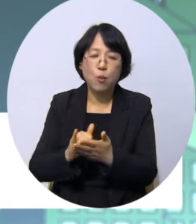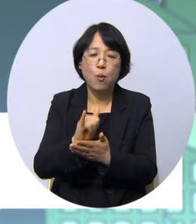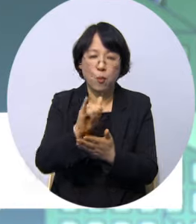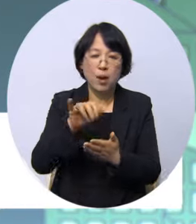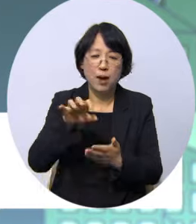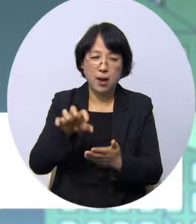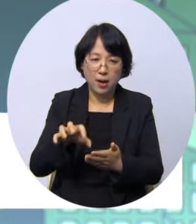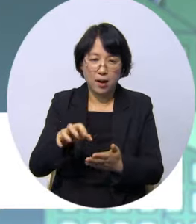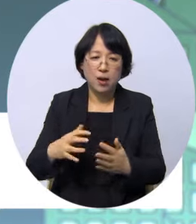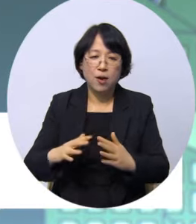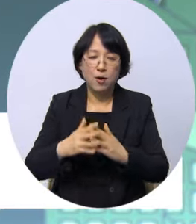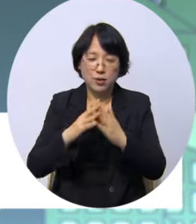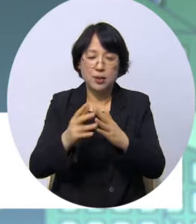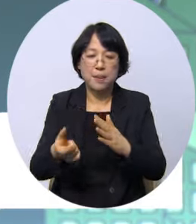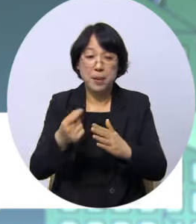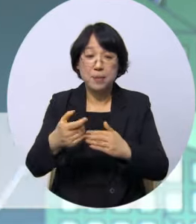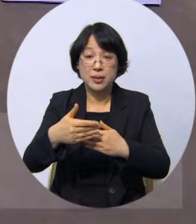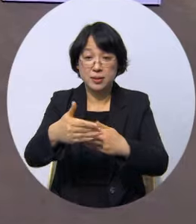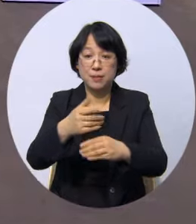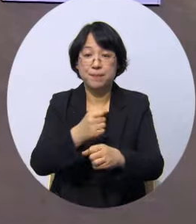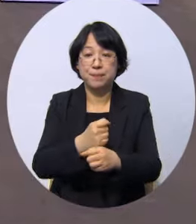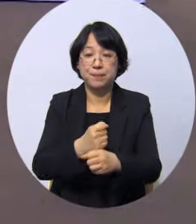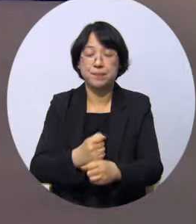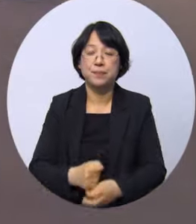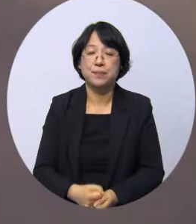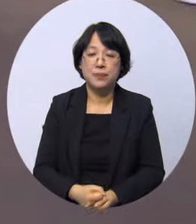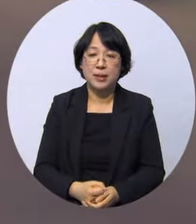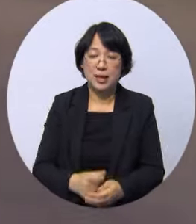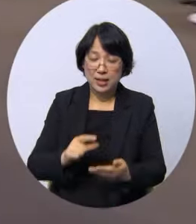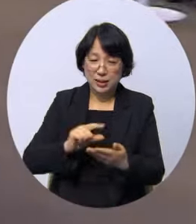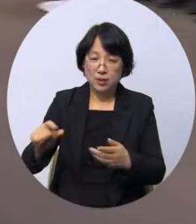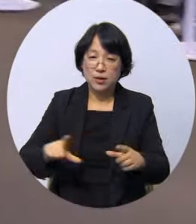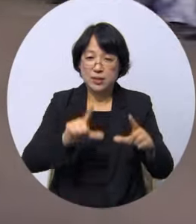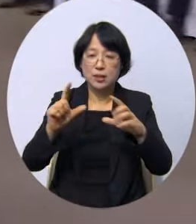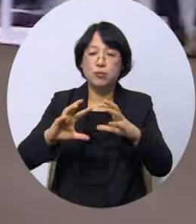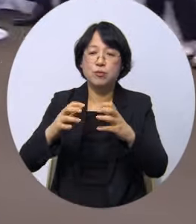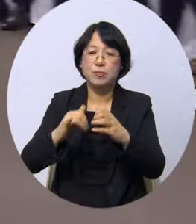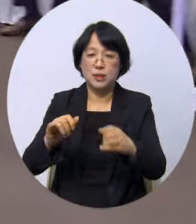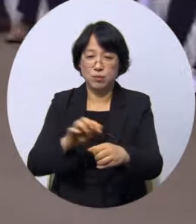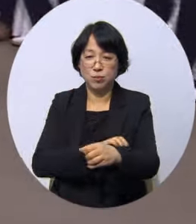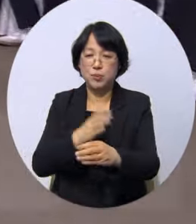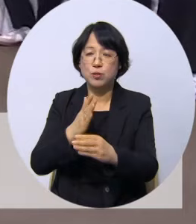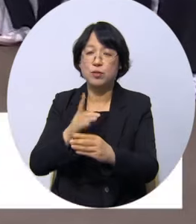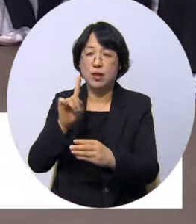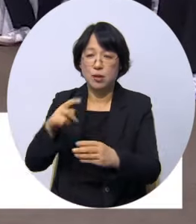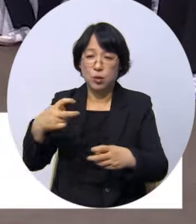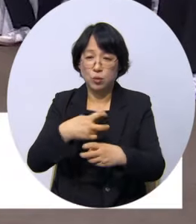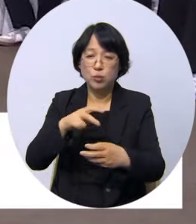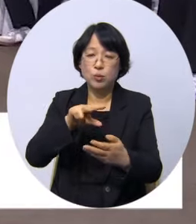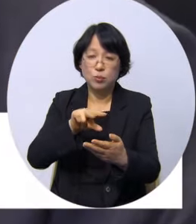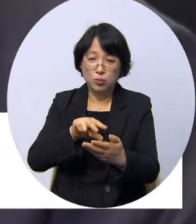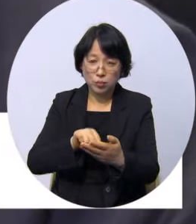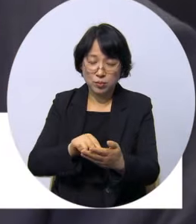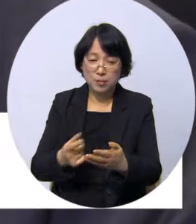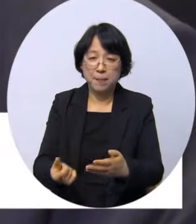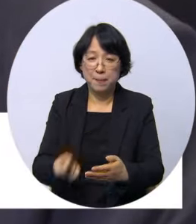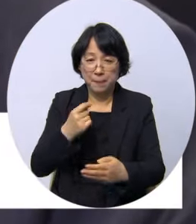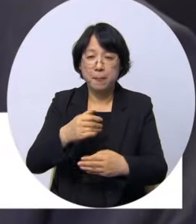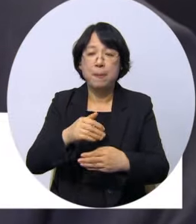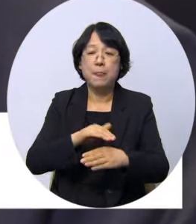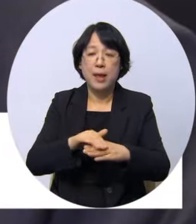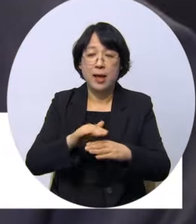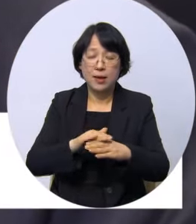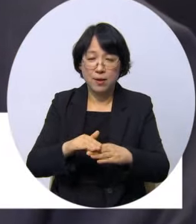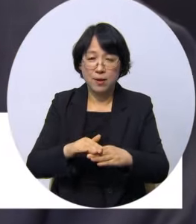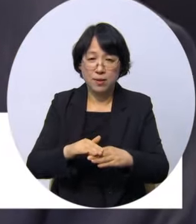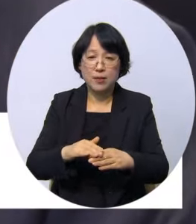속도를 높이는 동시에 지방에 사는 국민의 가장 큰 불편 중 하나인 교통 문제도 신속한 해결을 거듭